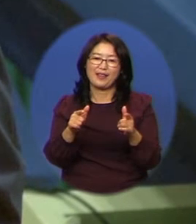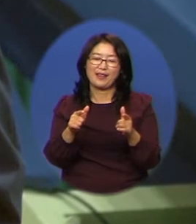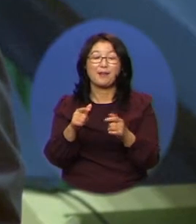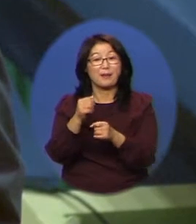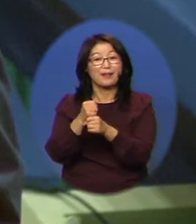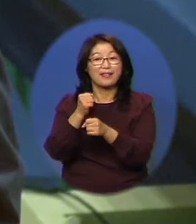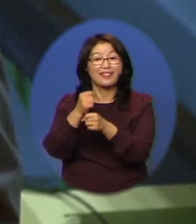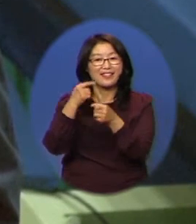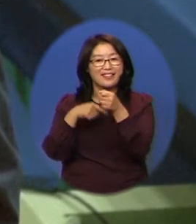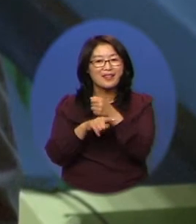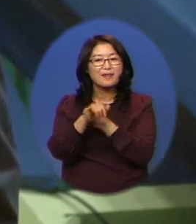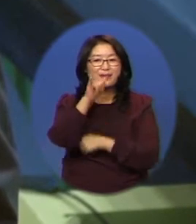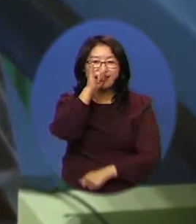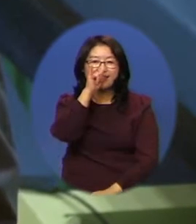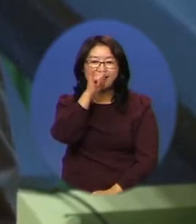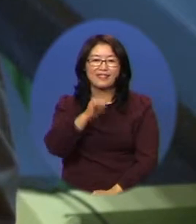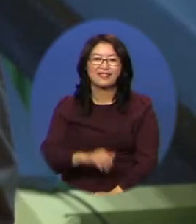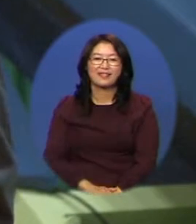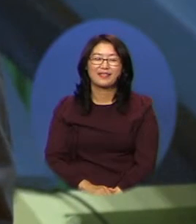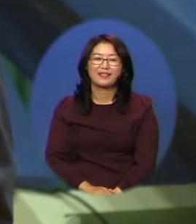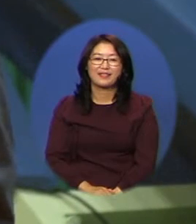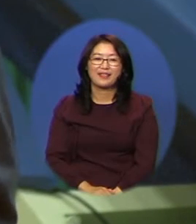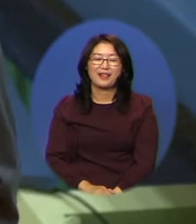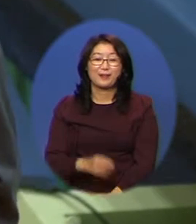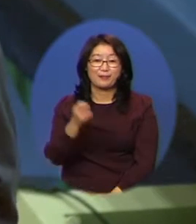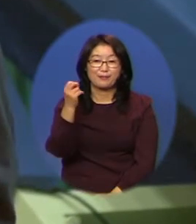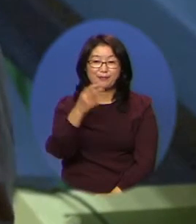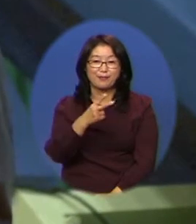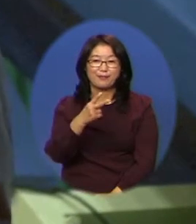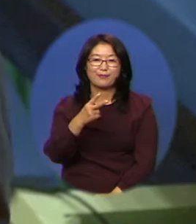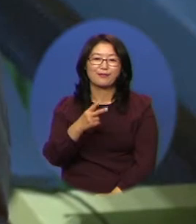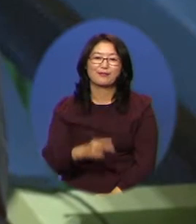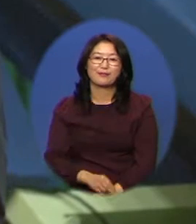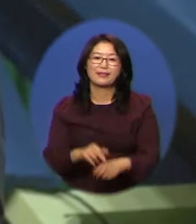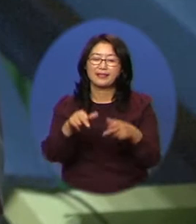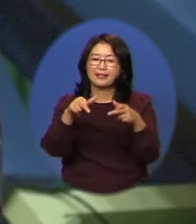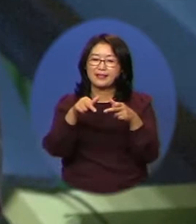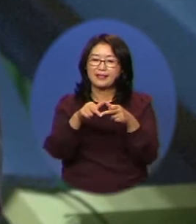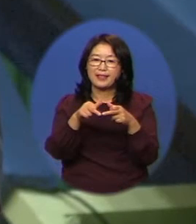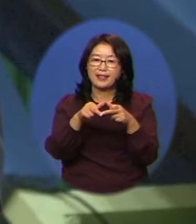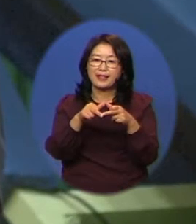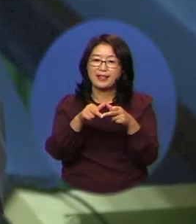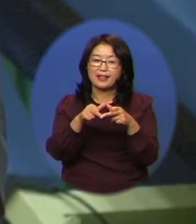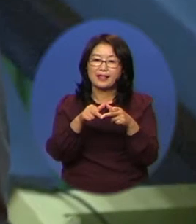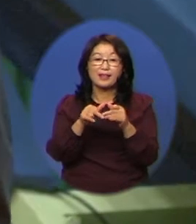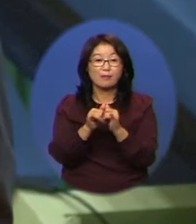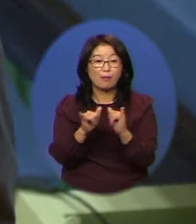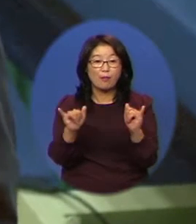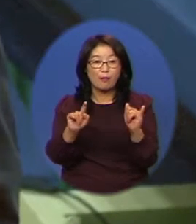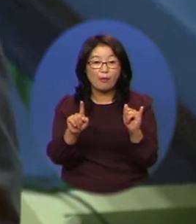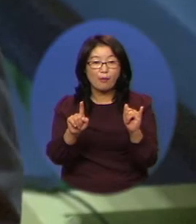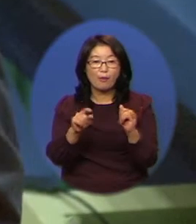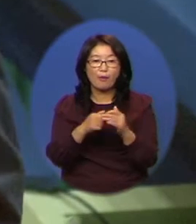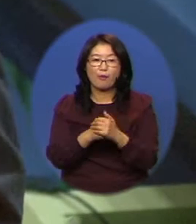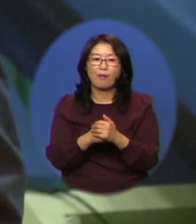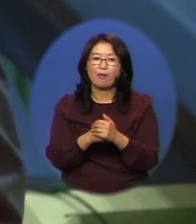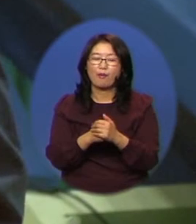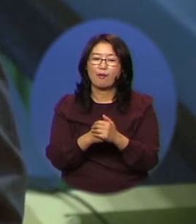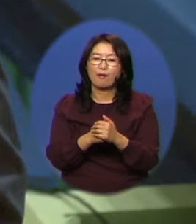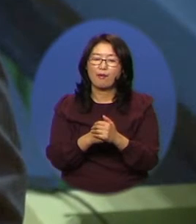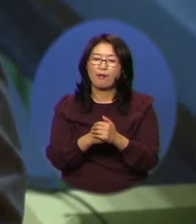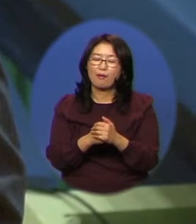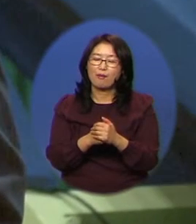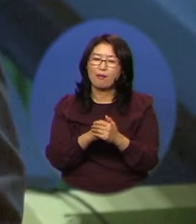같습니다. 제가 한 말씀 덧붙인다면은 장애인은 누구나 언제